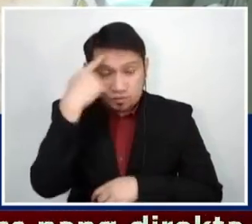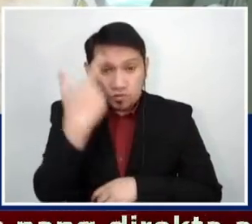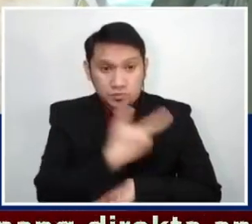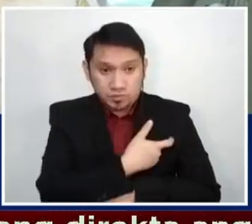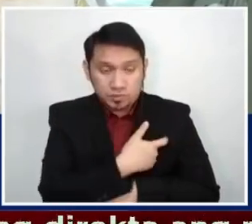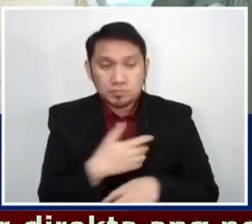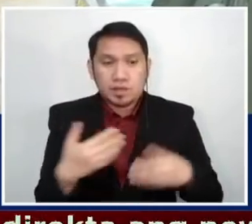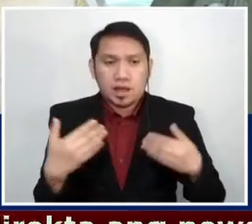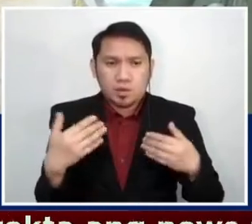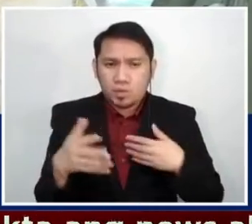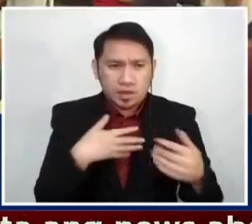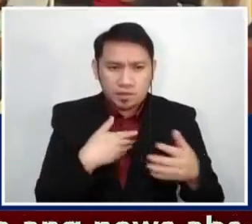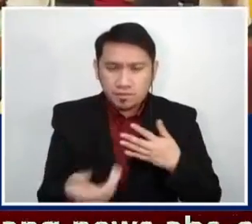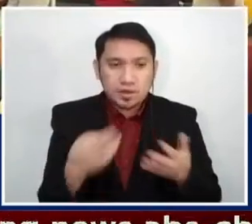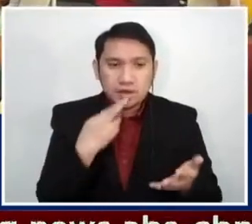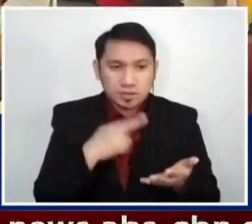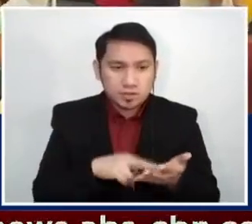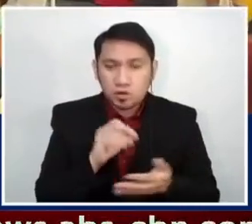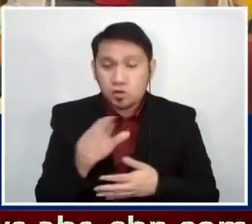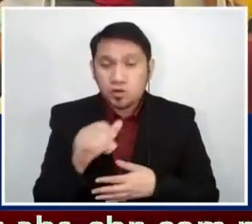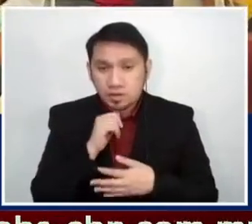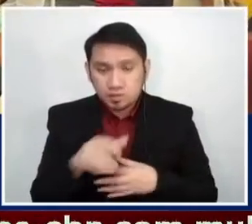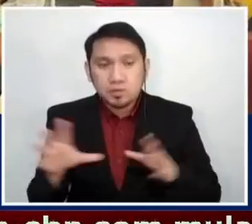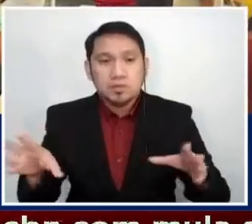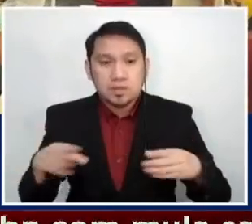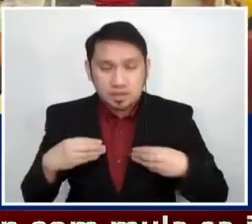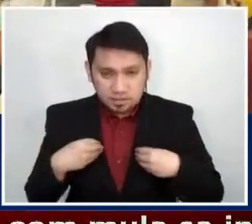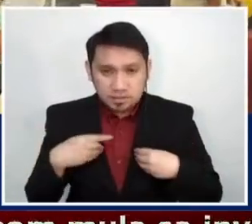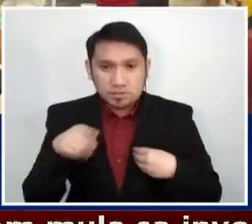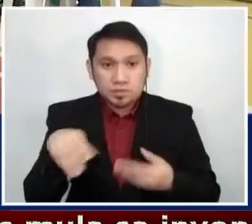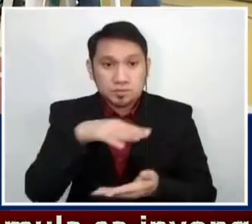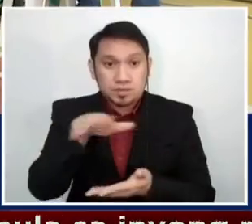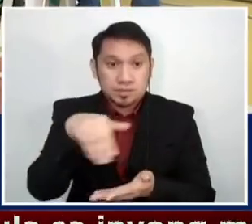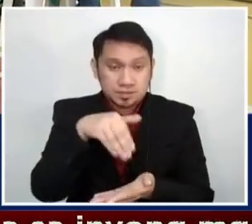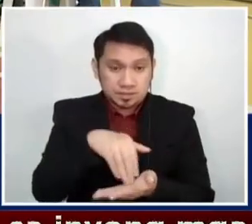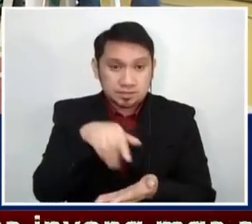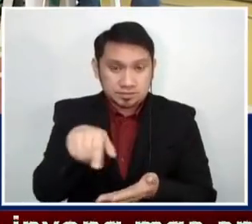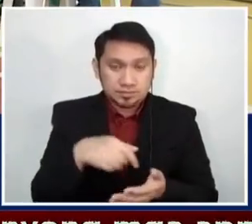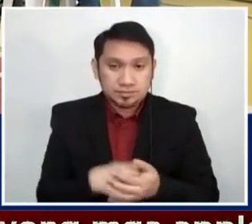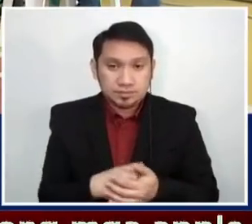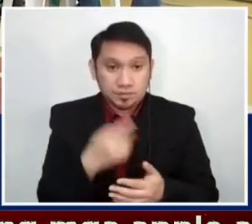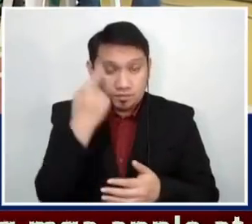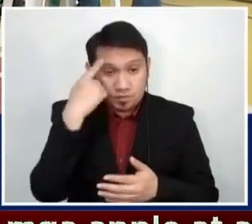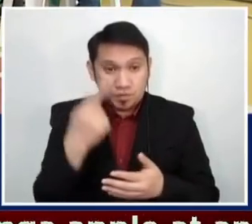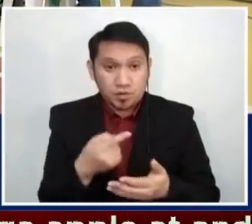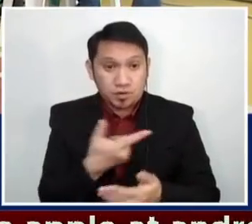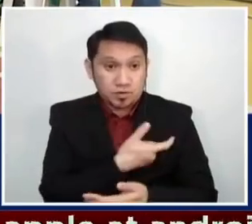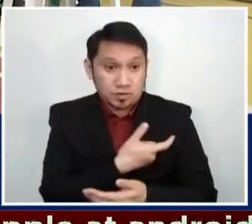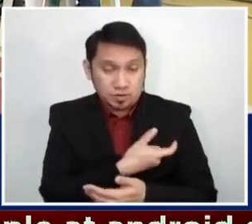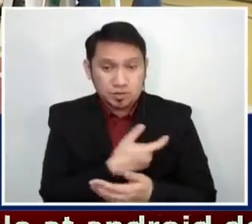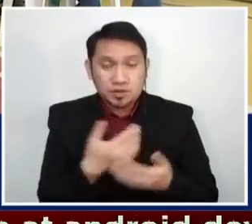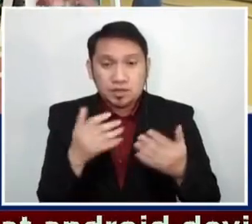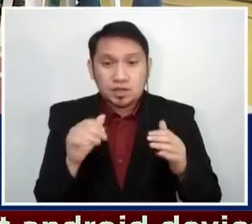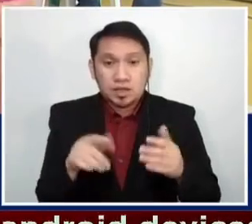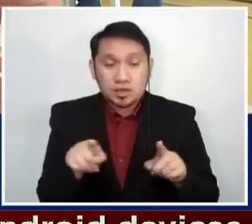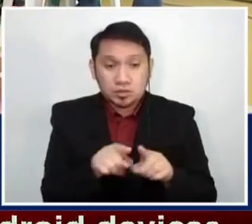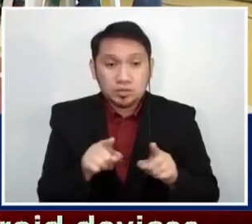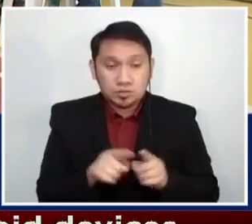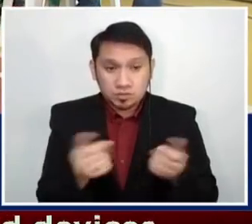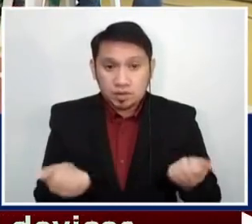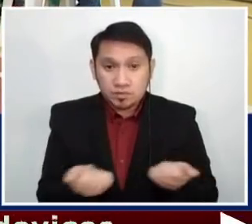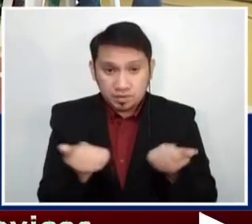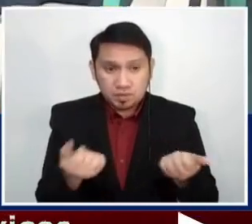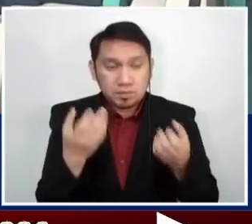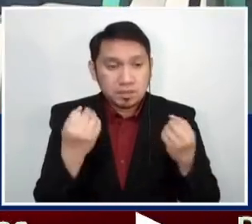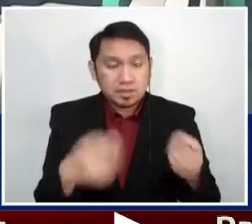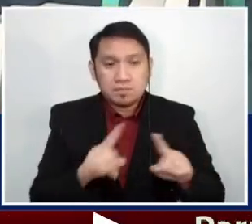tatanggapin ang lahat ng eligible seniors sa COVID vaccination sites sa rehiyon. Gagawin ding available sa mga bakunahan ang maraming brand